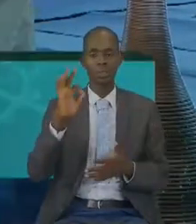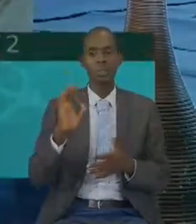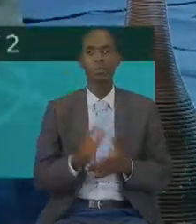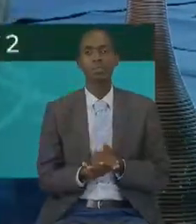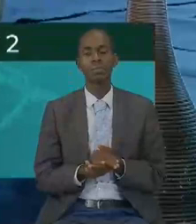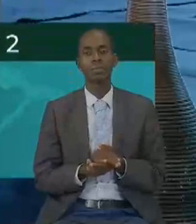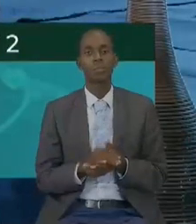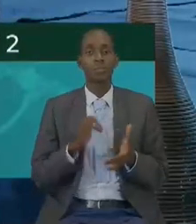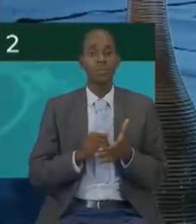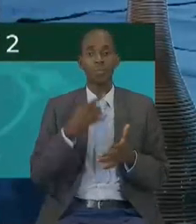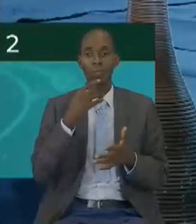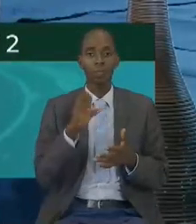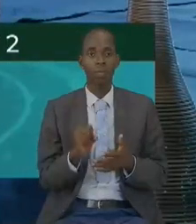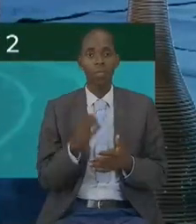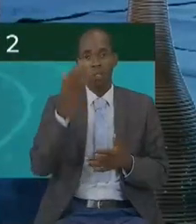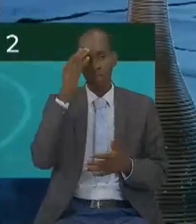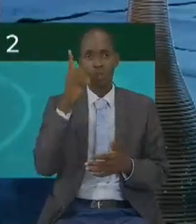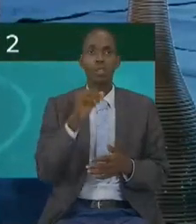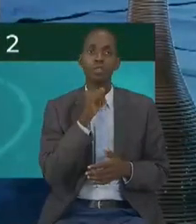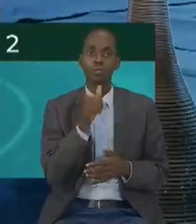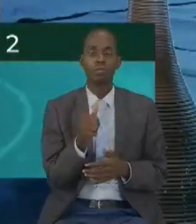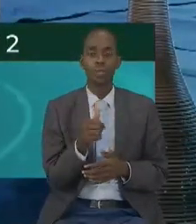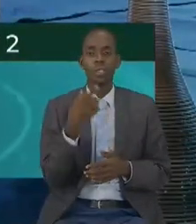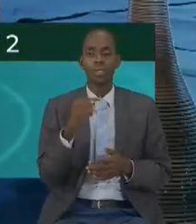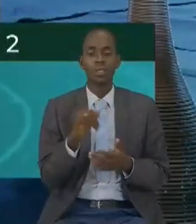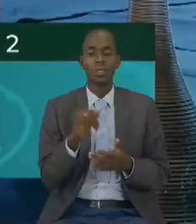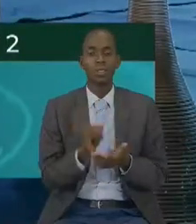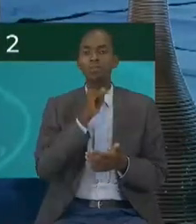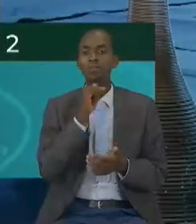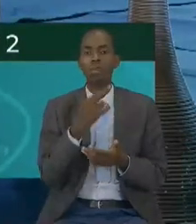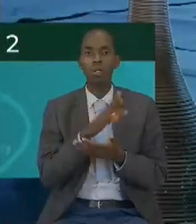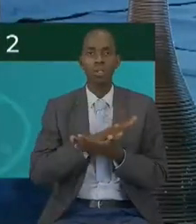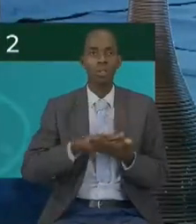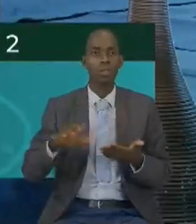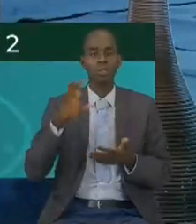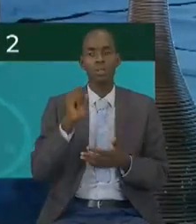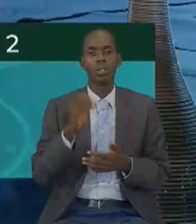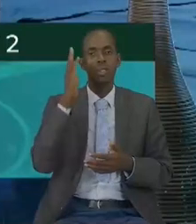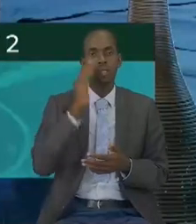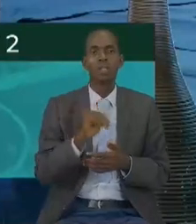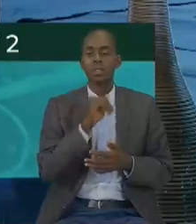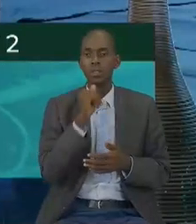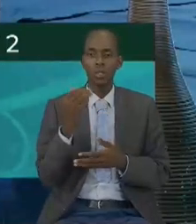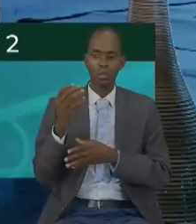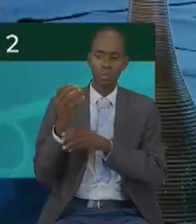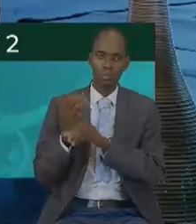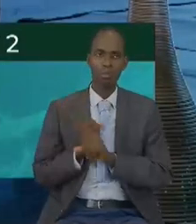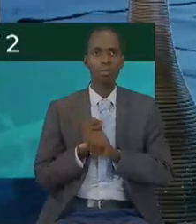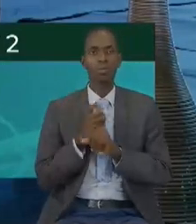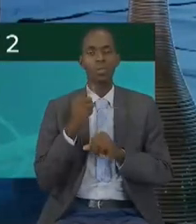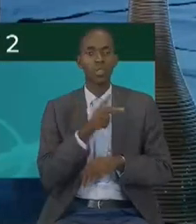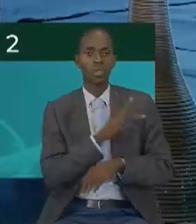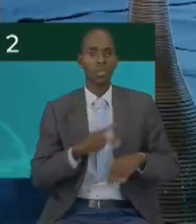6, verset 9. Il dit, ne savez-vous pas que les injustes n'hériteront point